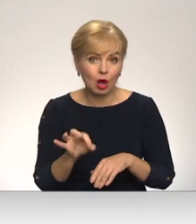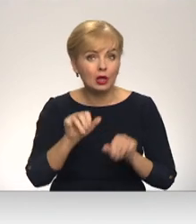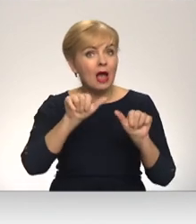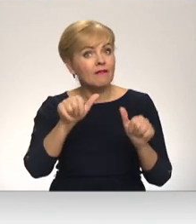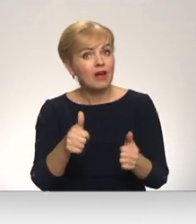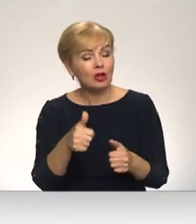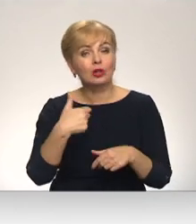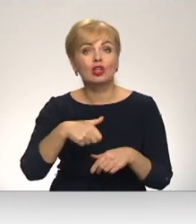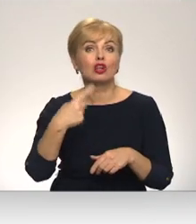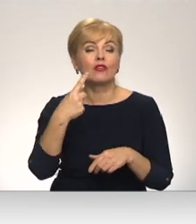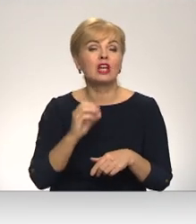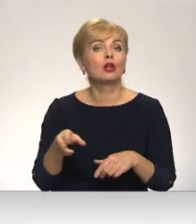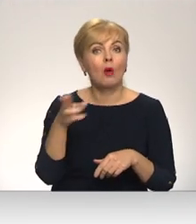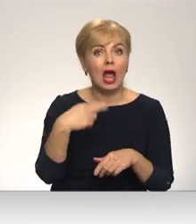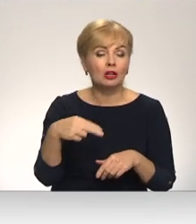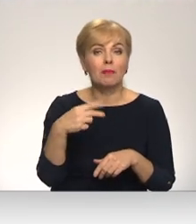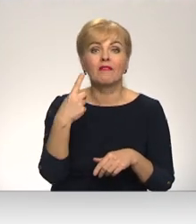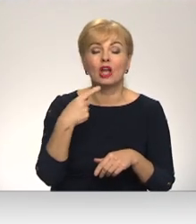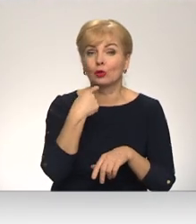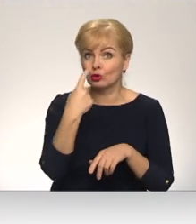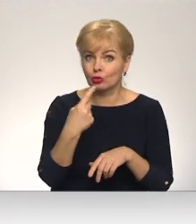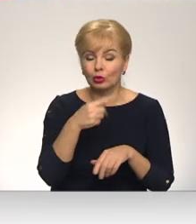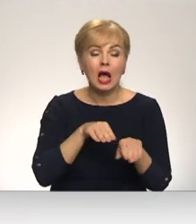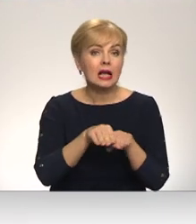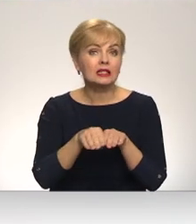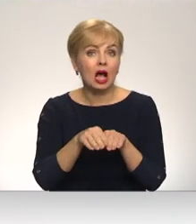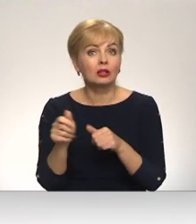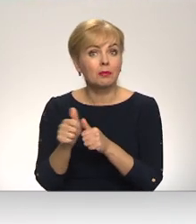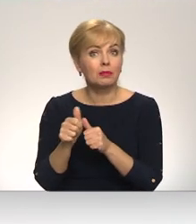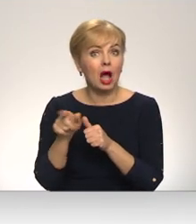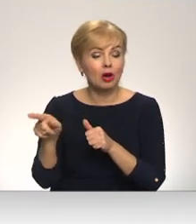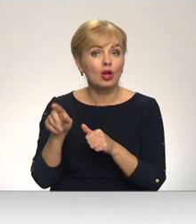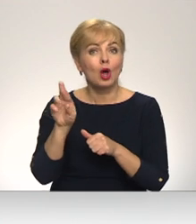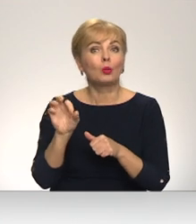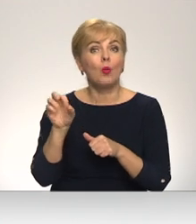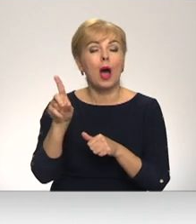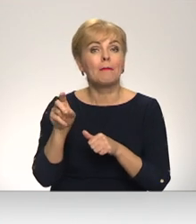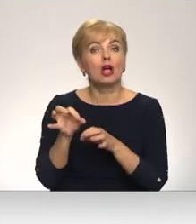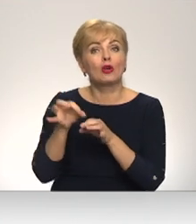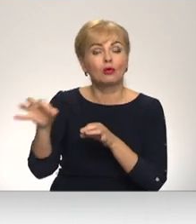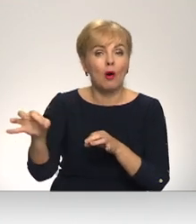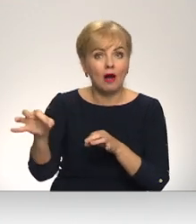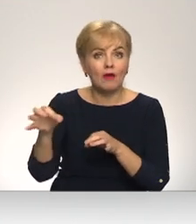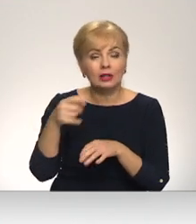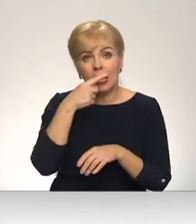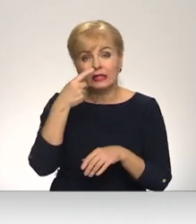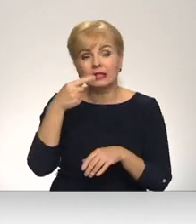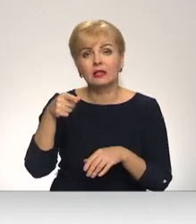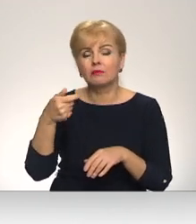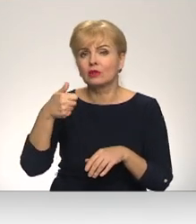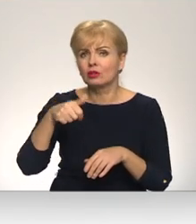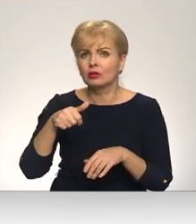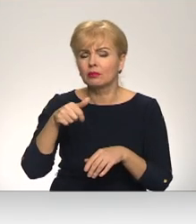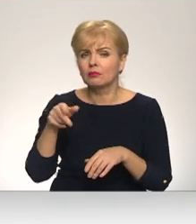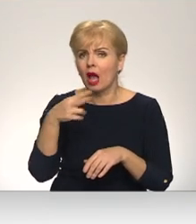veidojot 61 eiro par megavatstundu. Salīdzinājumā blakus esošajā robežnodā tas paredzēts 117 eiro par